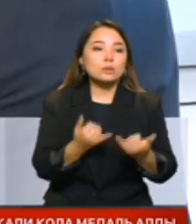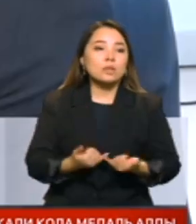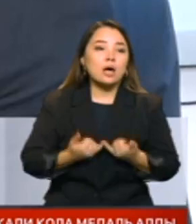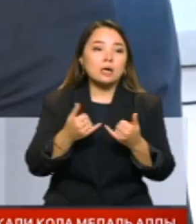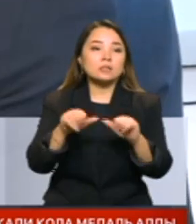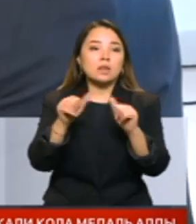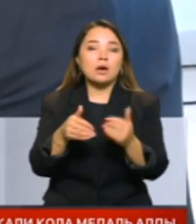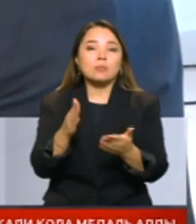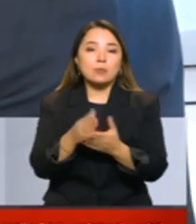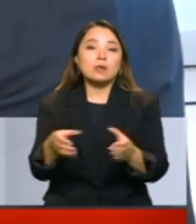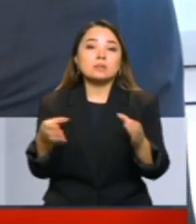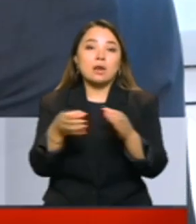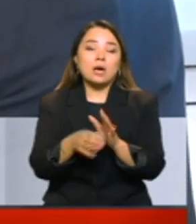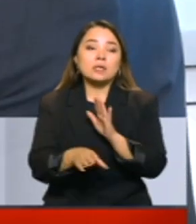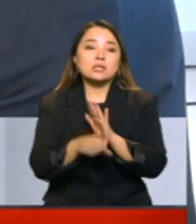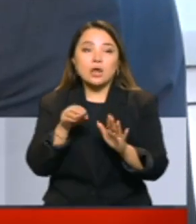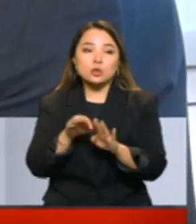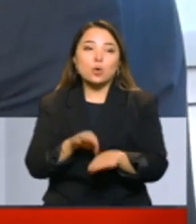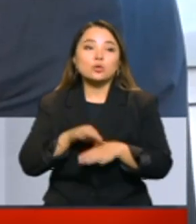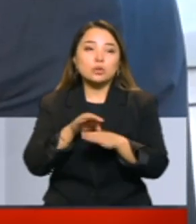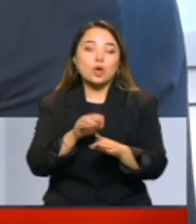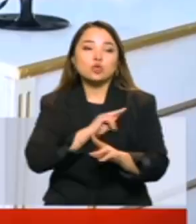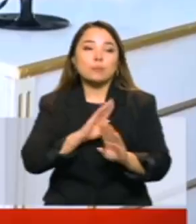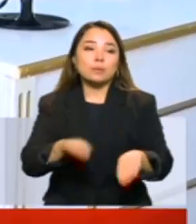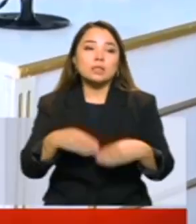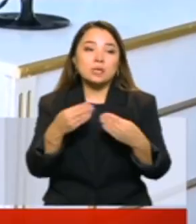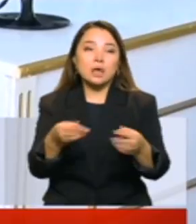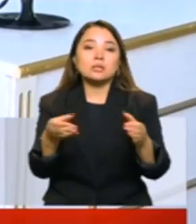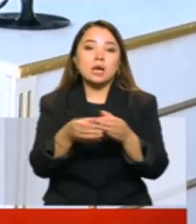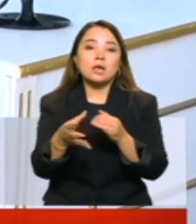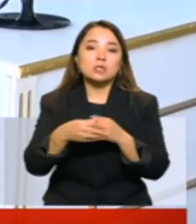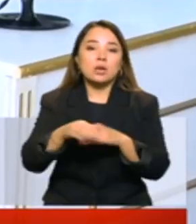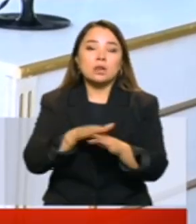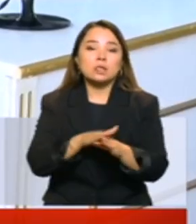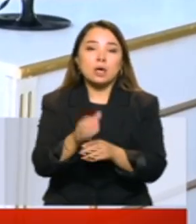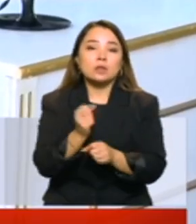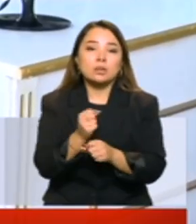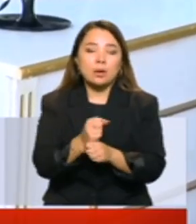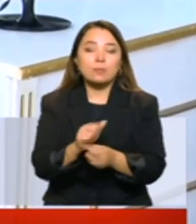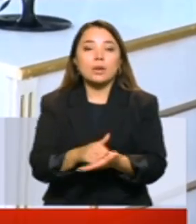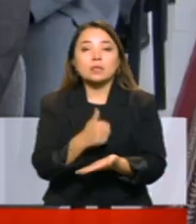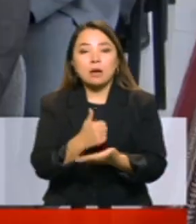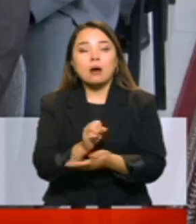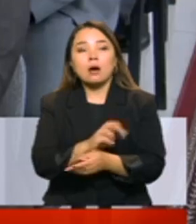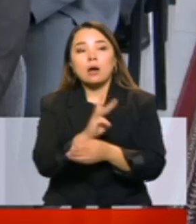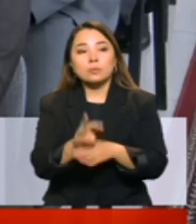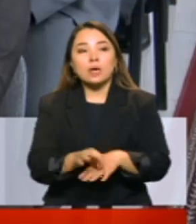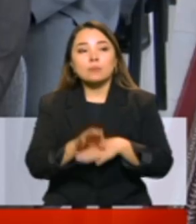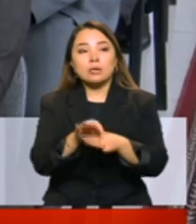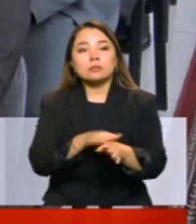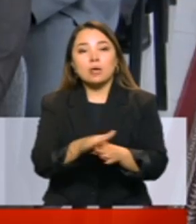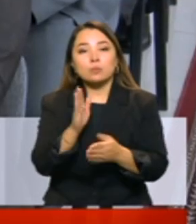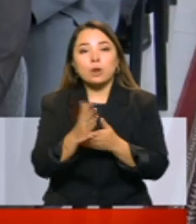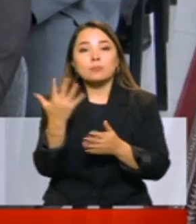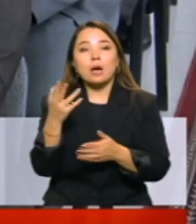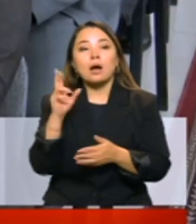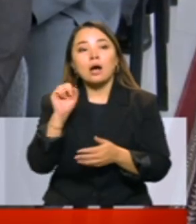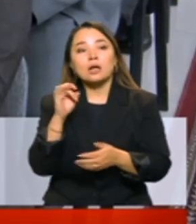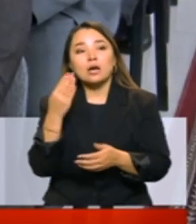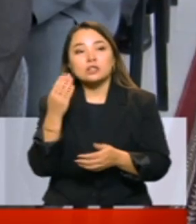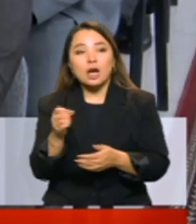ұйымдастырылады. Кеніштердегі сайлаушыларды жұмыс беруші мекемелер мен жергілікті атқарушы билік қамтамасыз етеді. Айта кетейік, 5